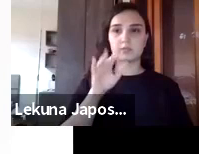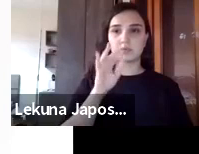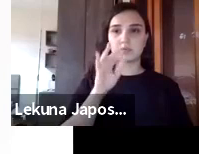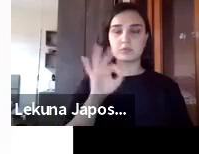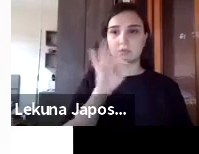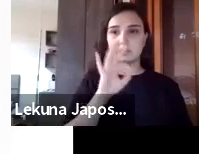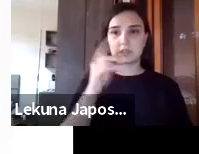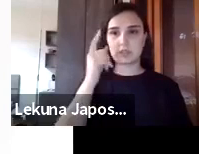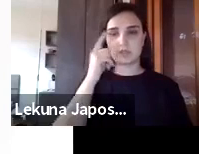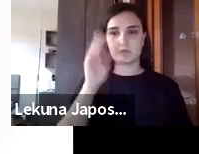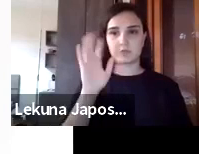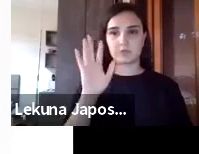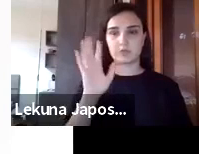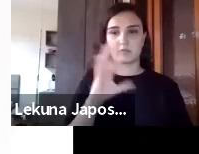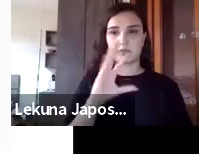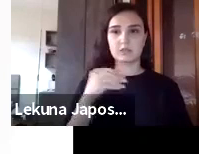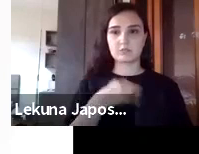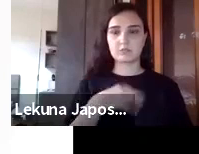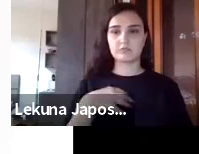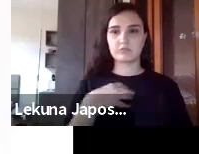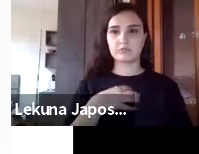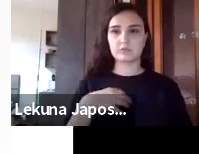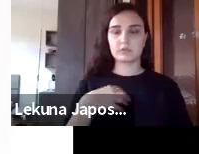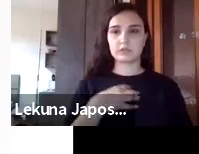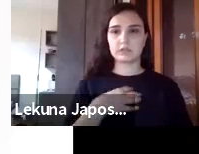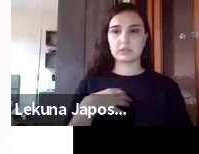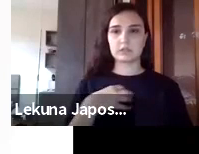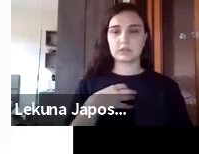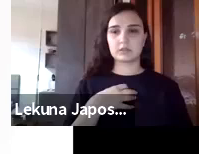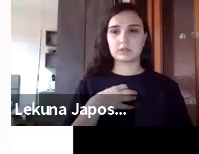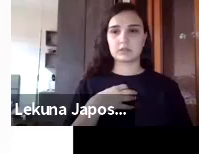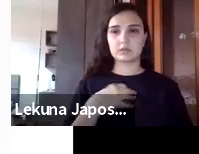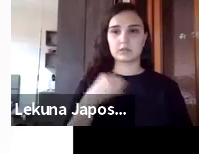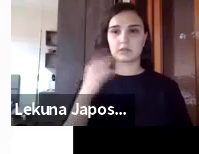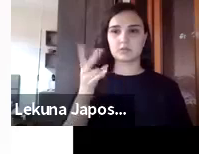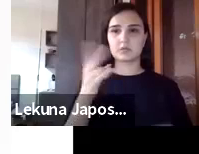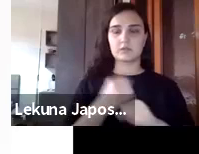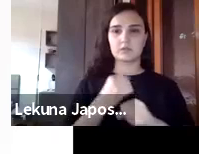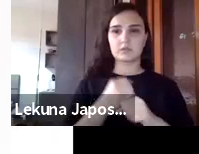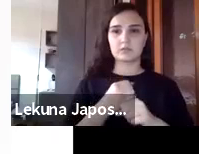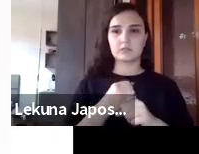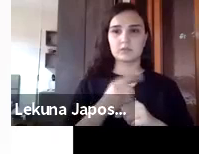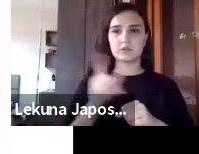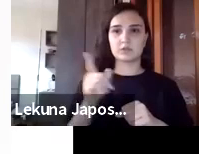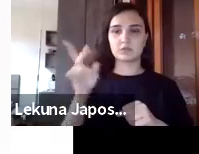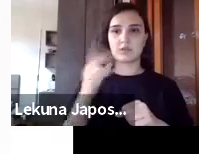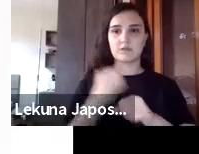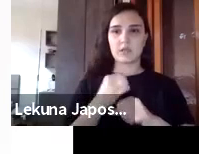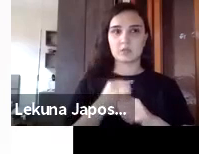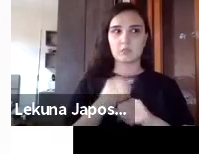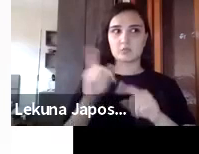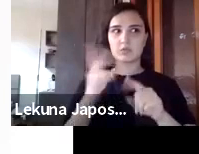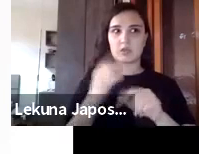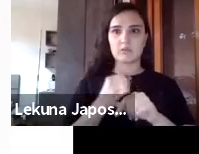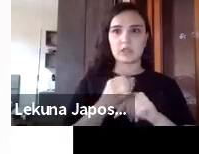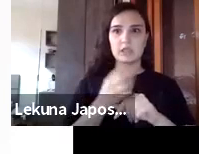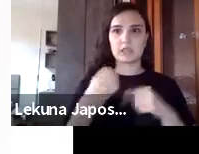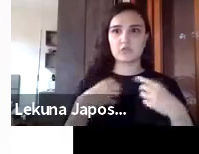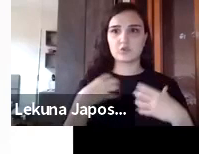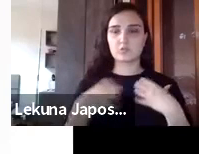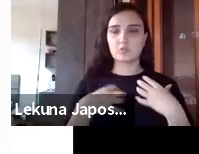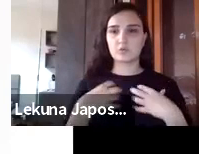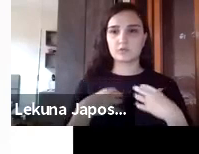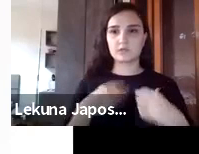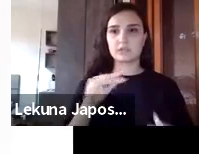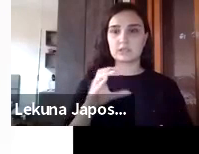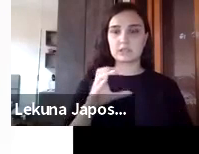კი არ ვფიქრობ, აი ყველაზე მნიშვნელოვანი რაც არის, რომ ეს მაქვს გასაკეთებელი, არა შემდეგ ეს მაქვს გასაკეთებელი, ანუ კიდევ შფოთვა მოდის,